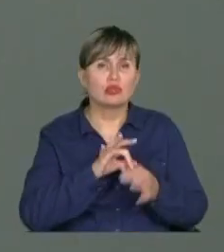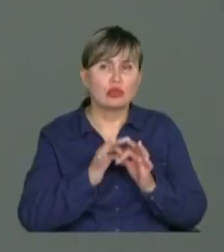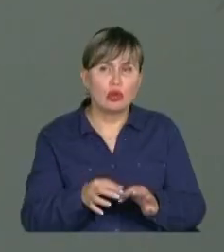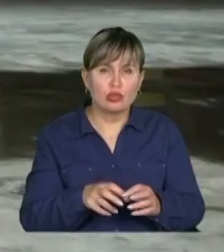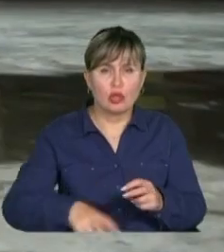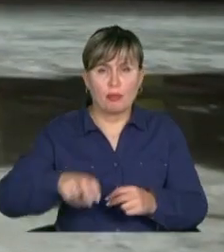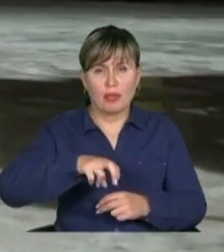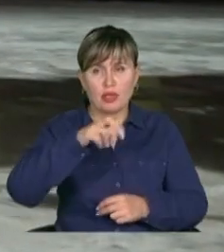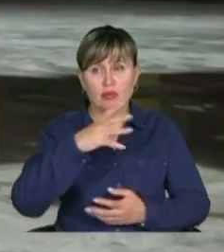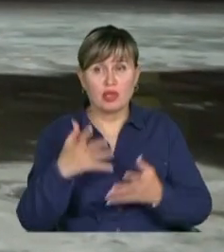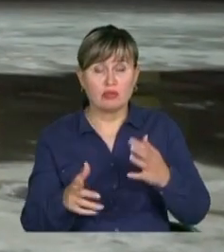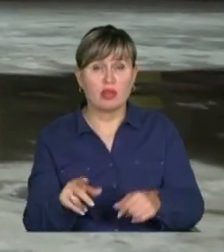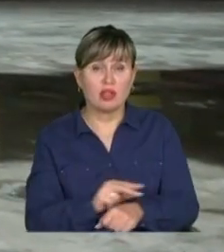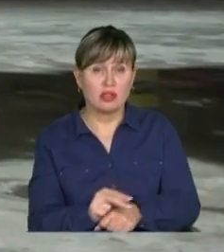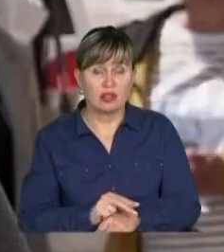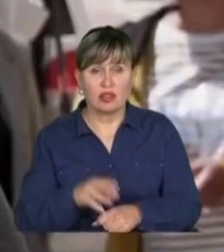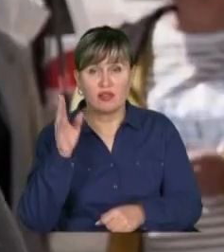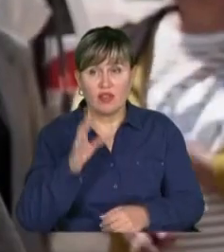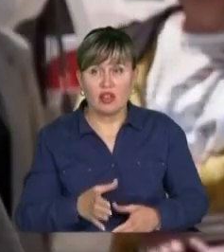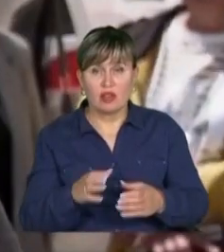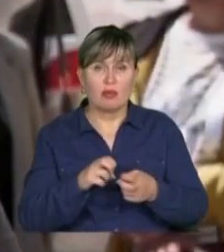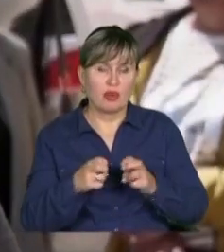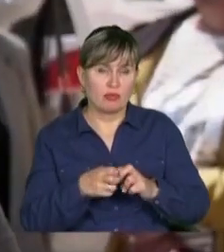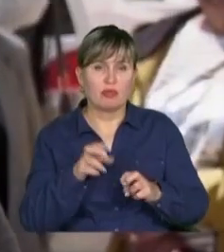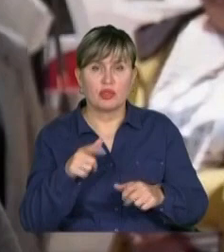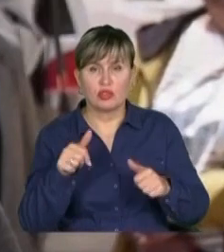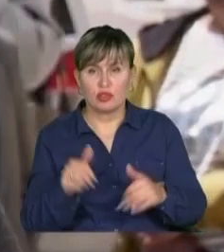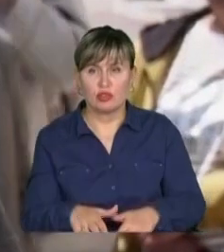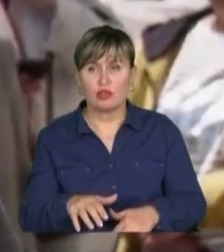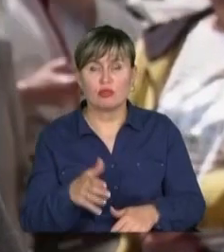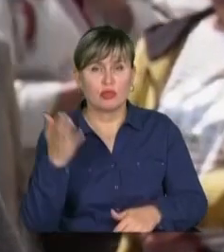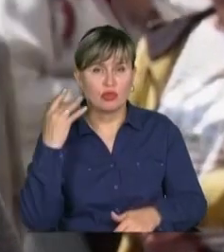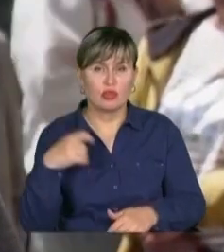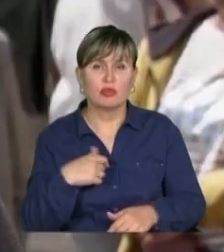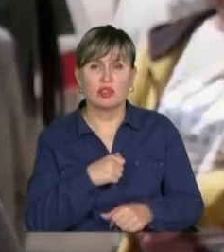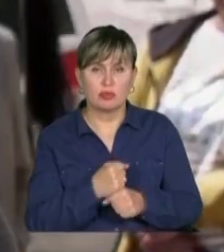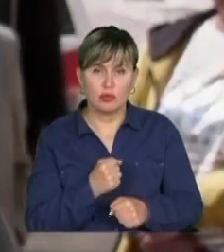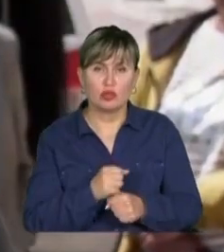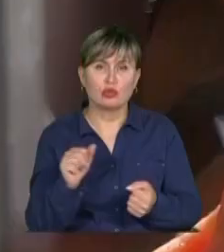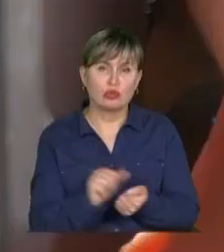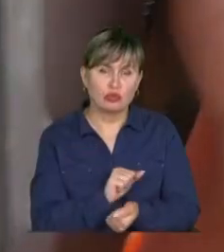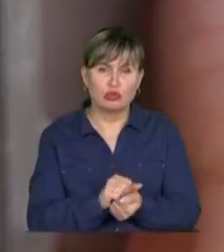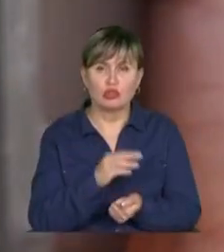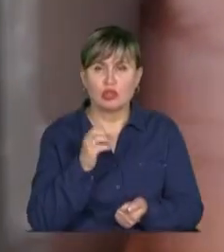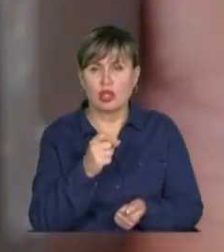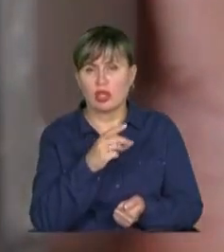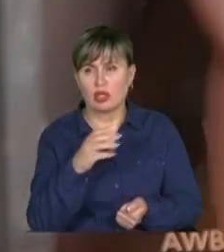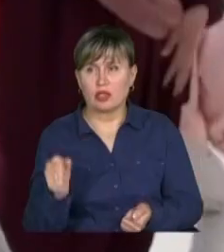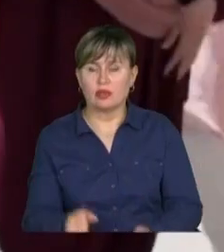подниматься. Если бы нам отремонтировали водосток, проблема бы решилась. В прошлый раз сами делали, сушили шахту.